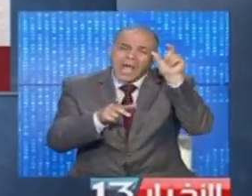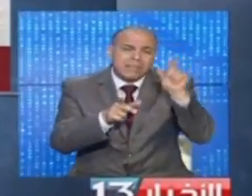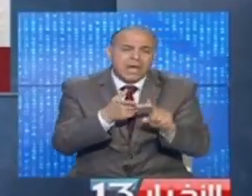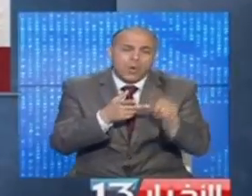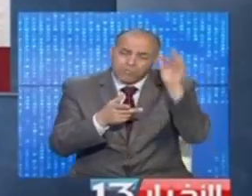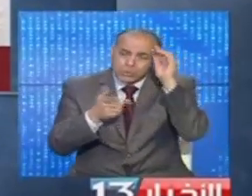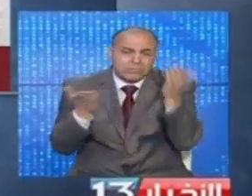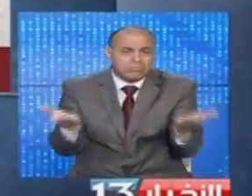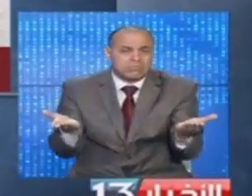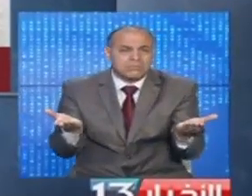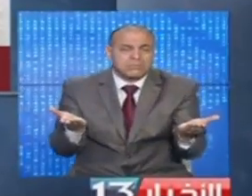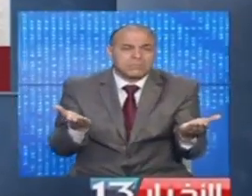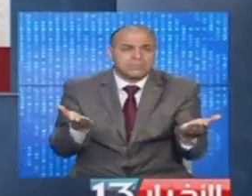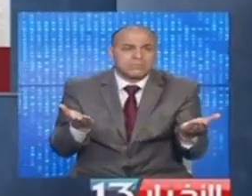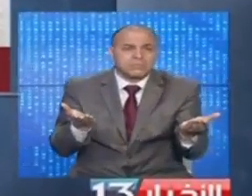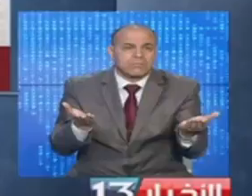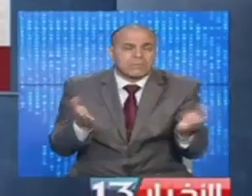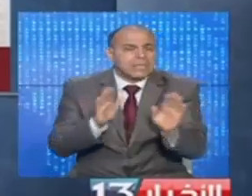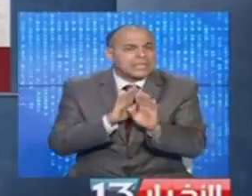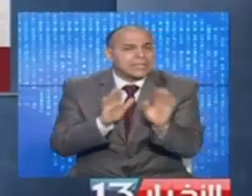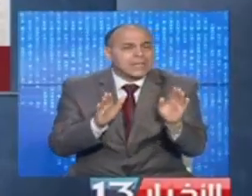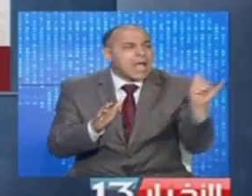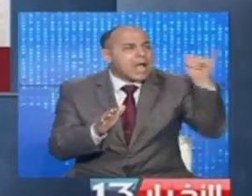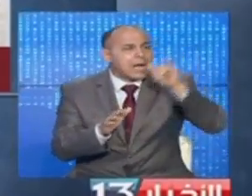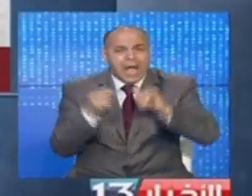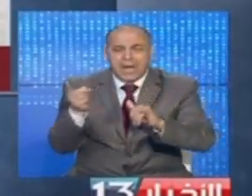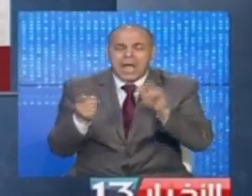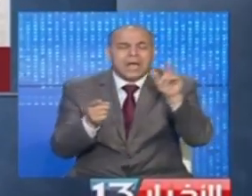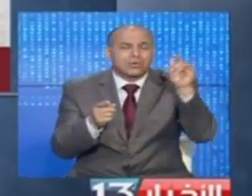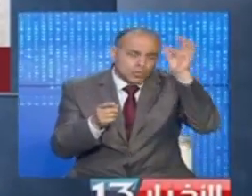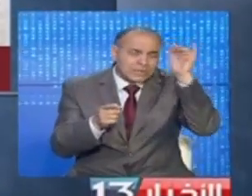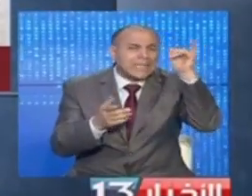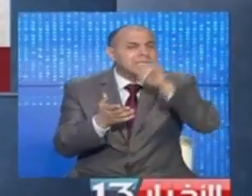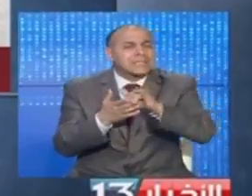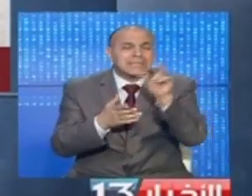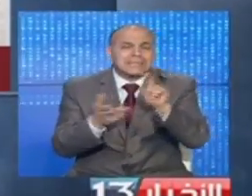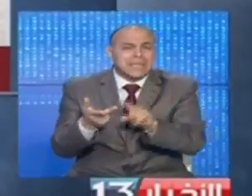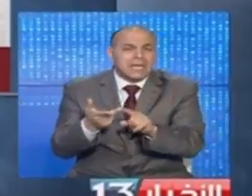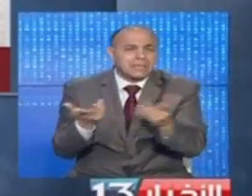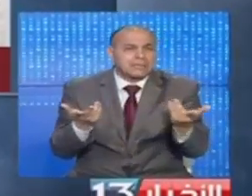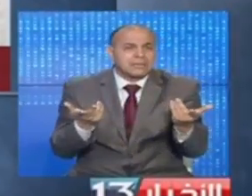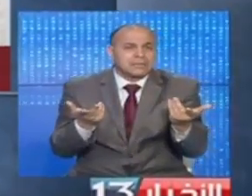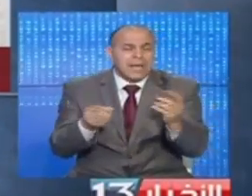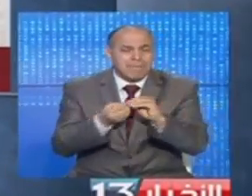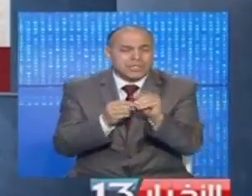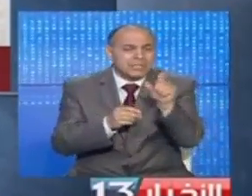وفي تونس، من يكفي رحلة من تونس إلى إيطاليا ومن إيطاليا إلى تونس حتى تنتهي